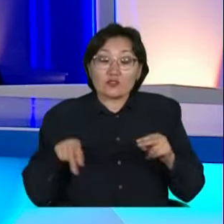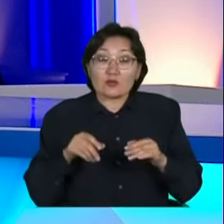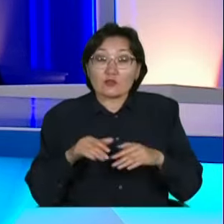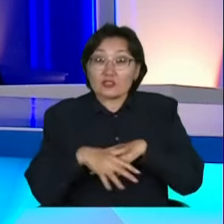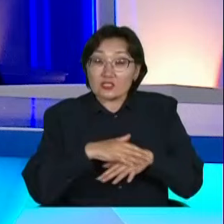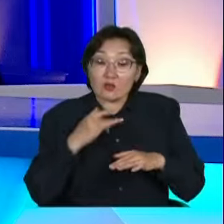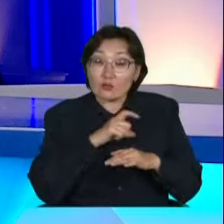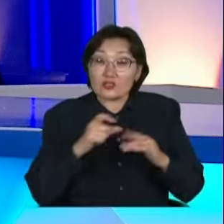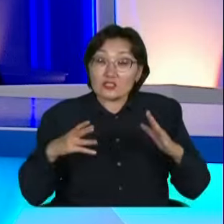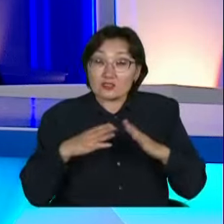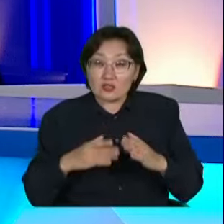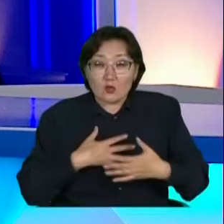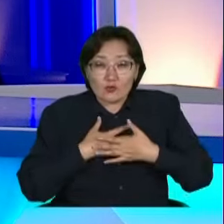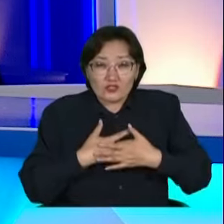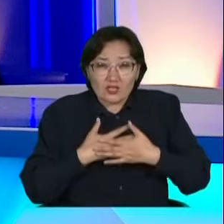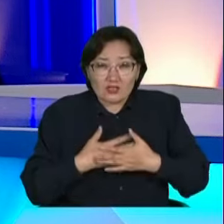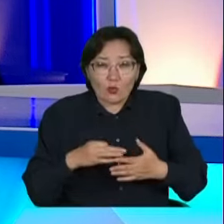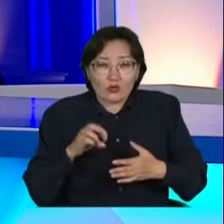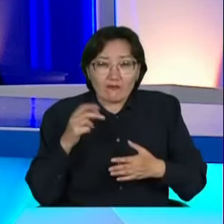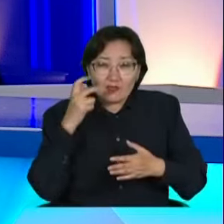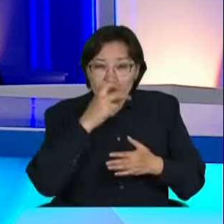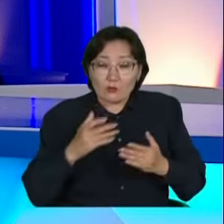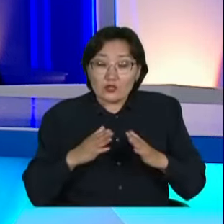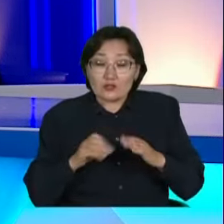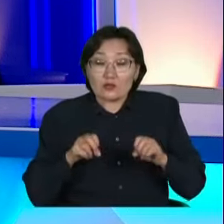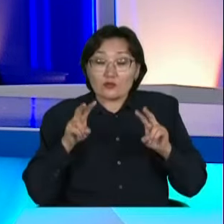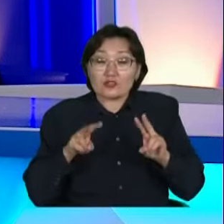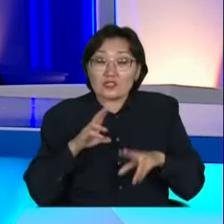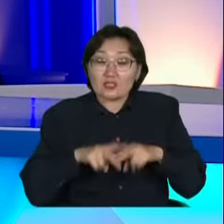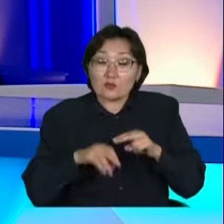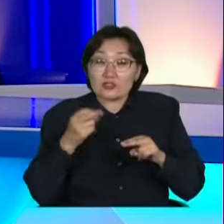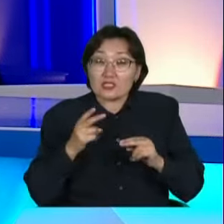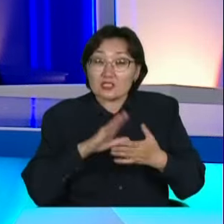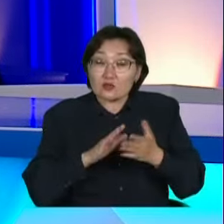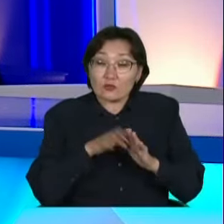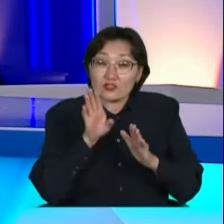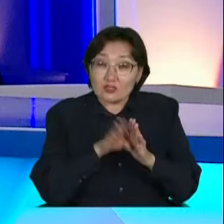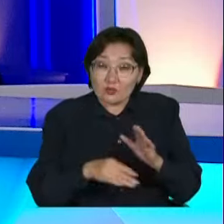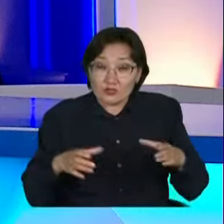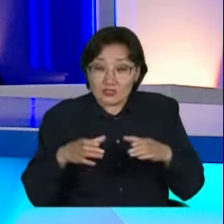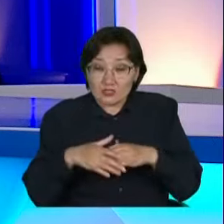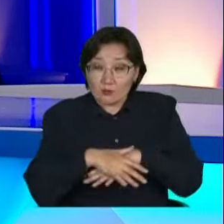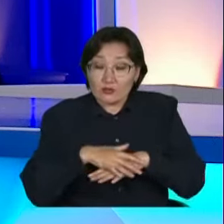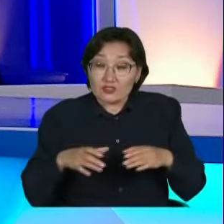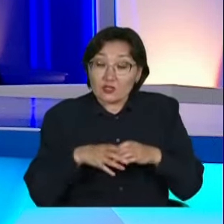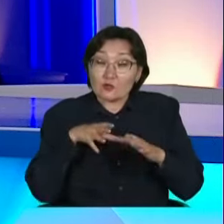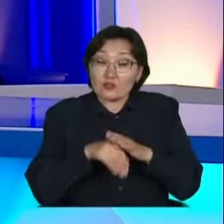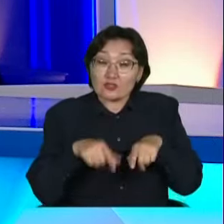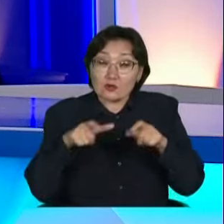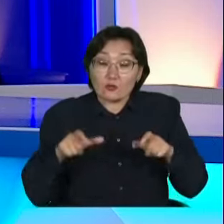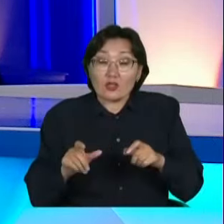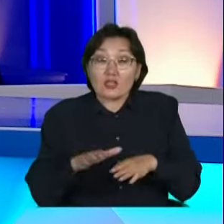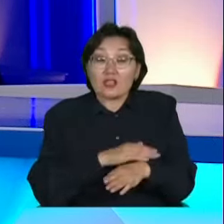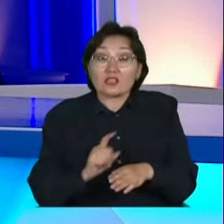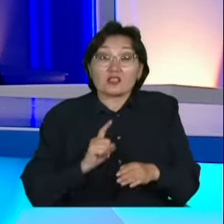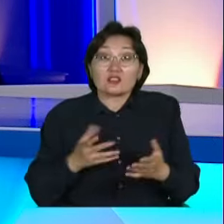жители многоэтажки задыхаются от нечистот. Жилье специально построили для социально уязвимых слоев населения. Жильцы получили долгожданные